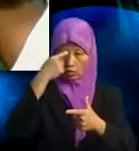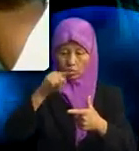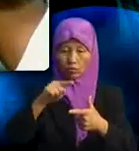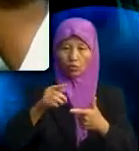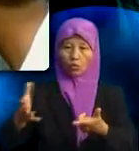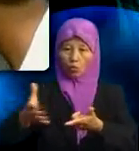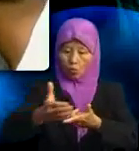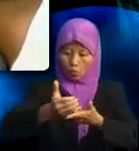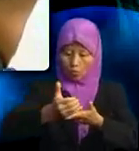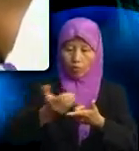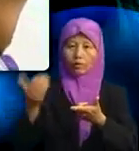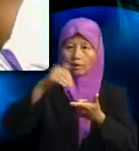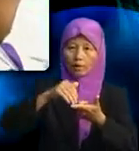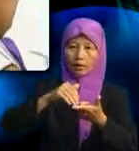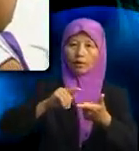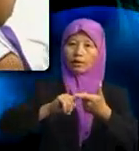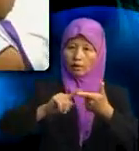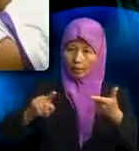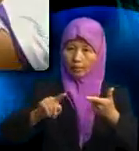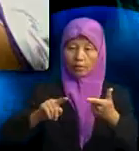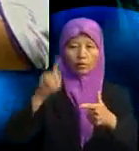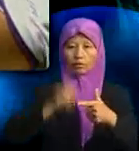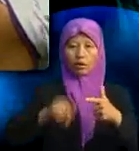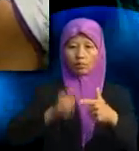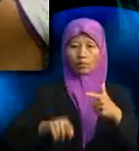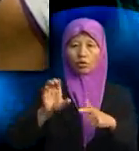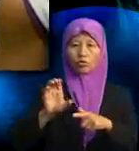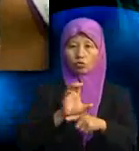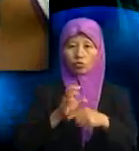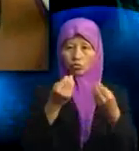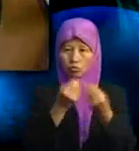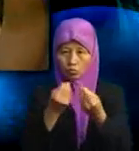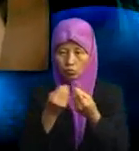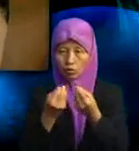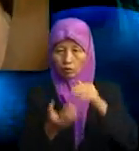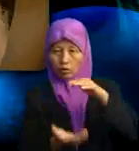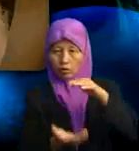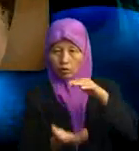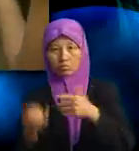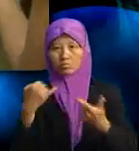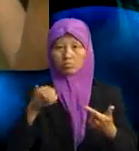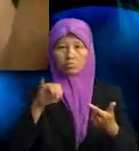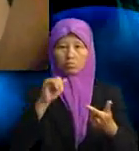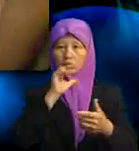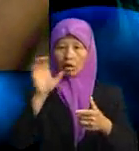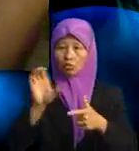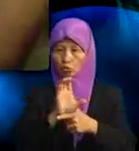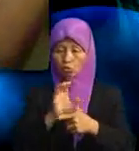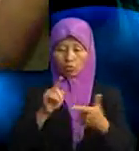untuk berwudu dan dikumpulkan semula, tetapi tidak mencukupi sukatan